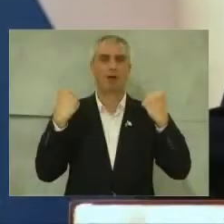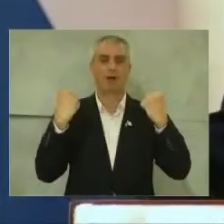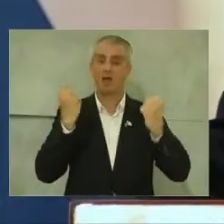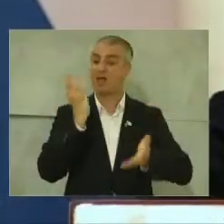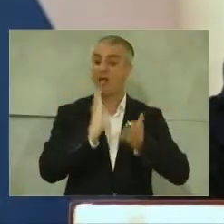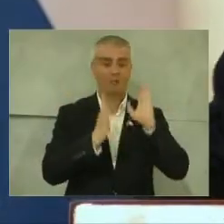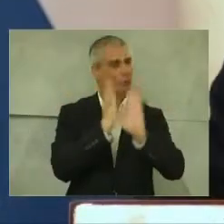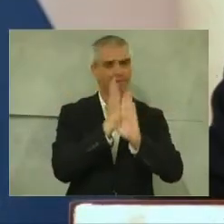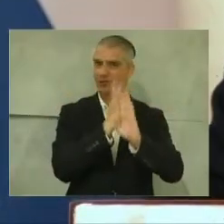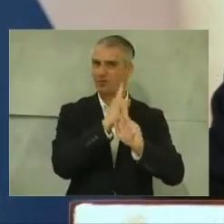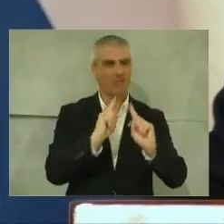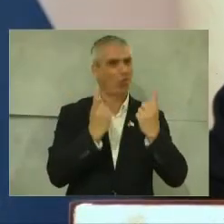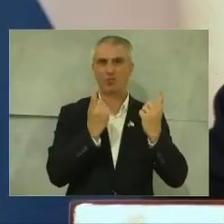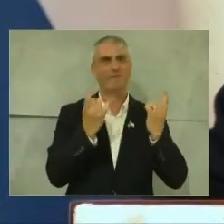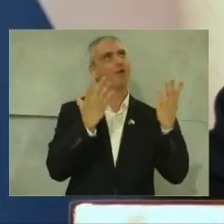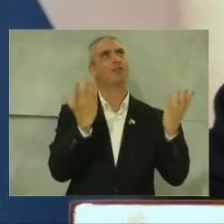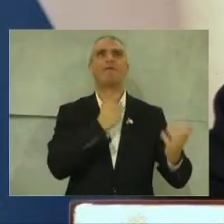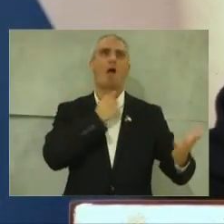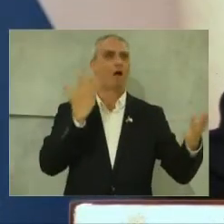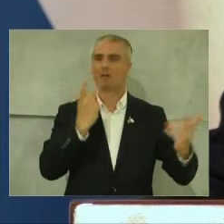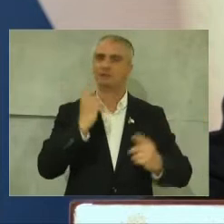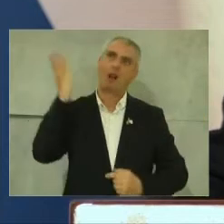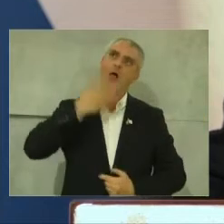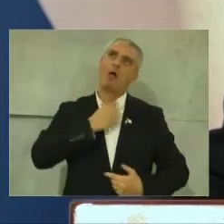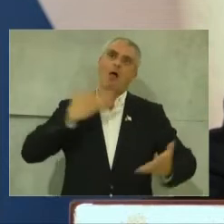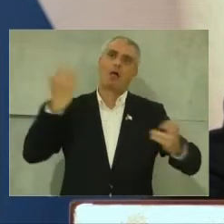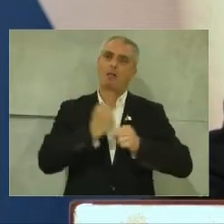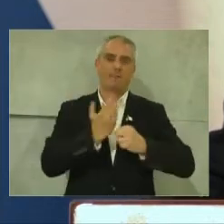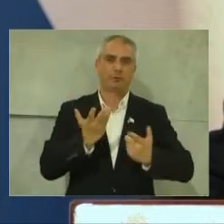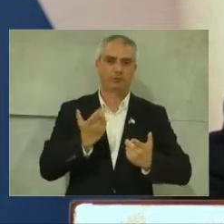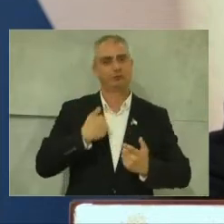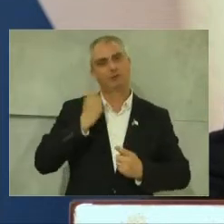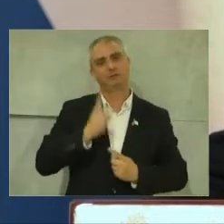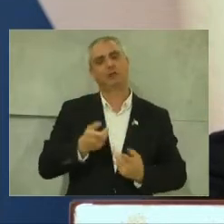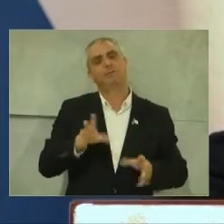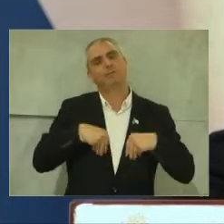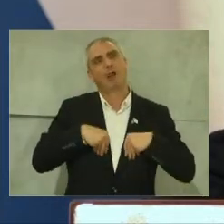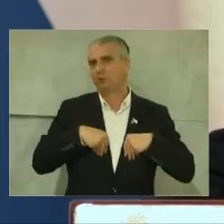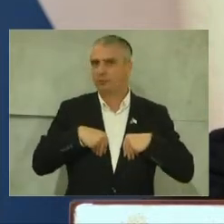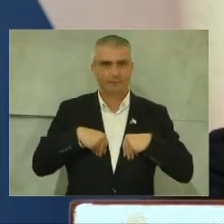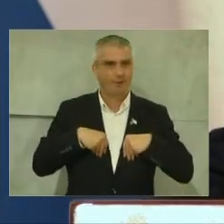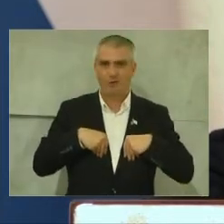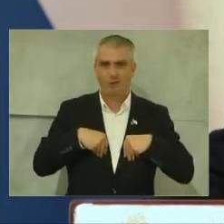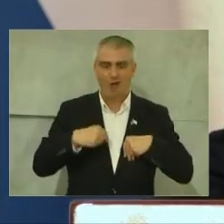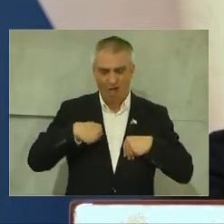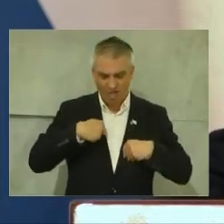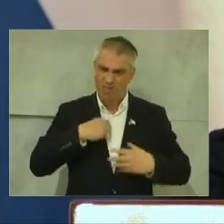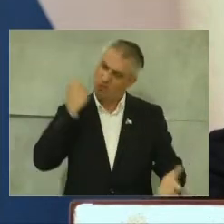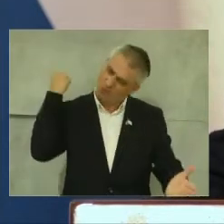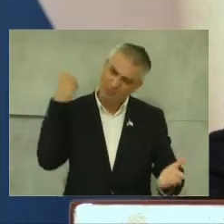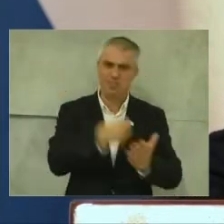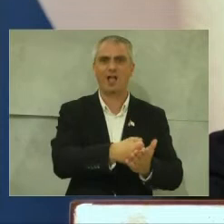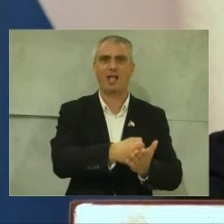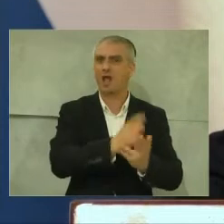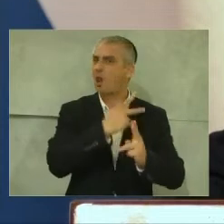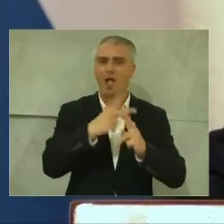אלימות וטרור הם לא תופעות טבע. הם לא גזרות גורל שאנחנו צריכים להשלים איתם. אנחנו נכה